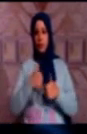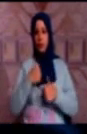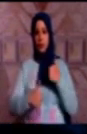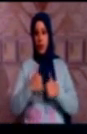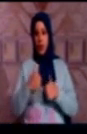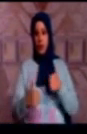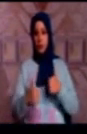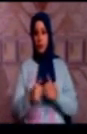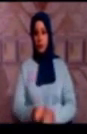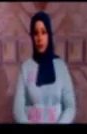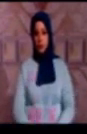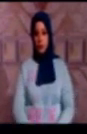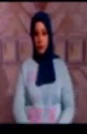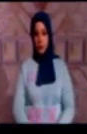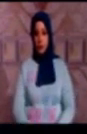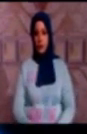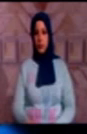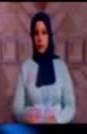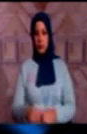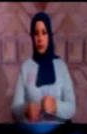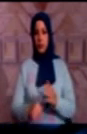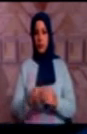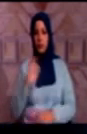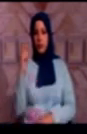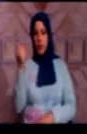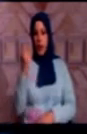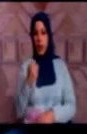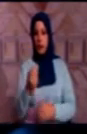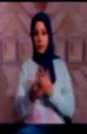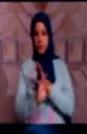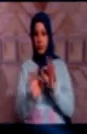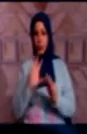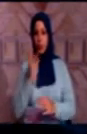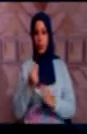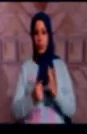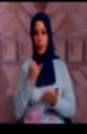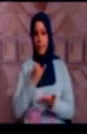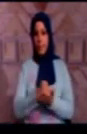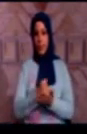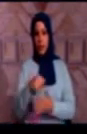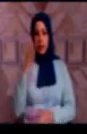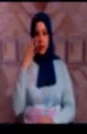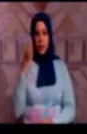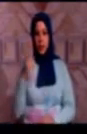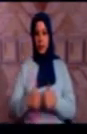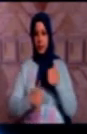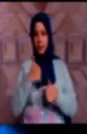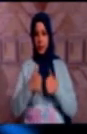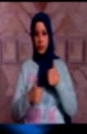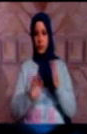الامتحان يعتبر الماده فيها نوع من الصعوبه وفوق مستوى الطالب